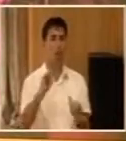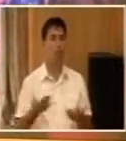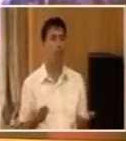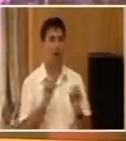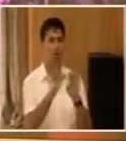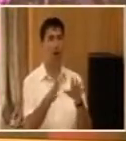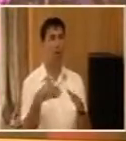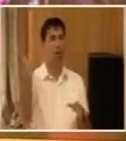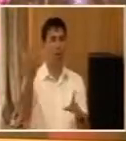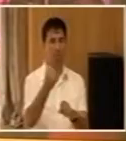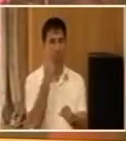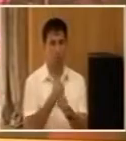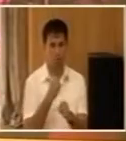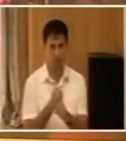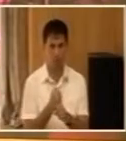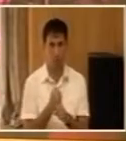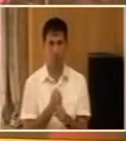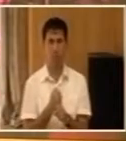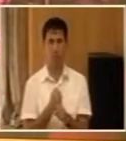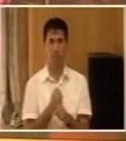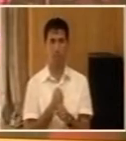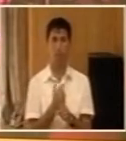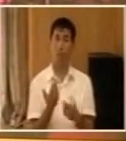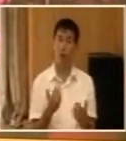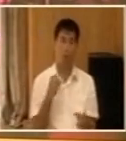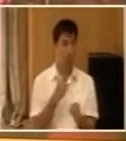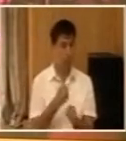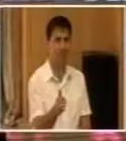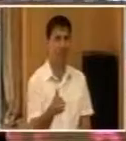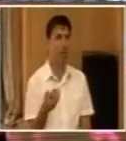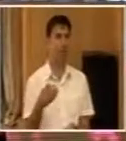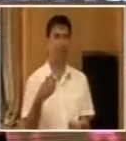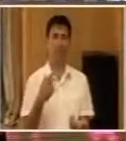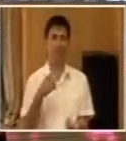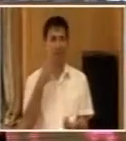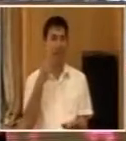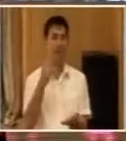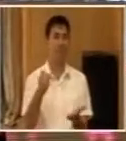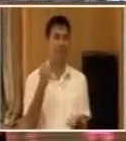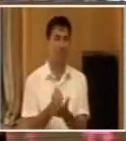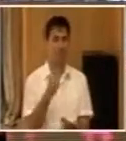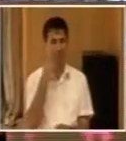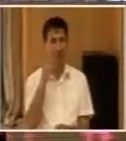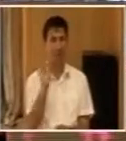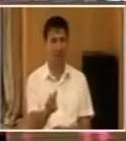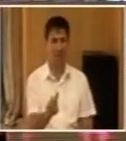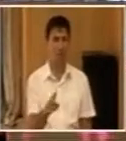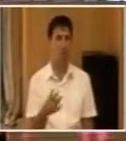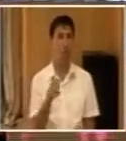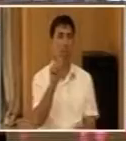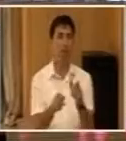gjatë vlerësimit të 300 ditëve të para të Ministrisë së Mirëqenies Sociale dhe Rinis. Në këtë vend janë paguar shumë si të verbër njerëz